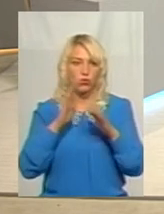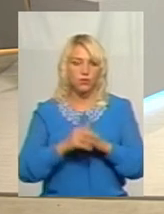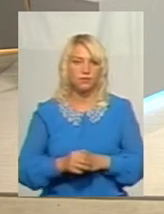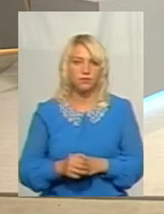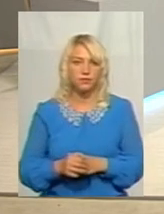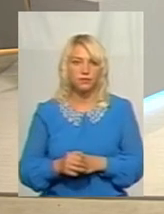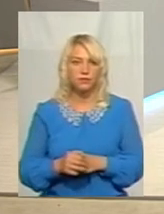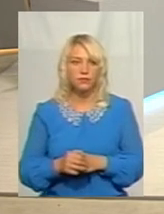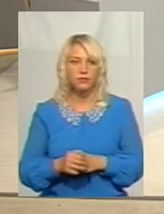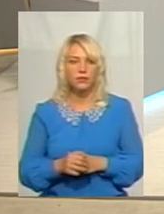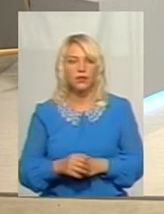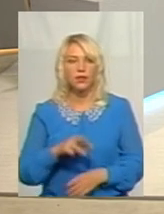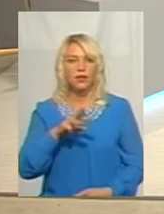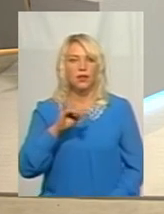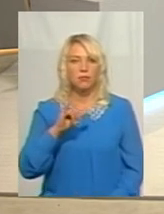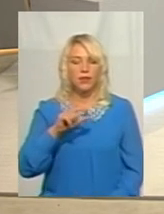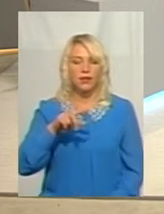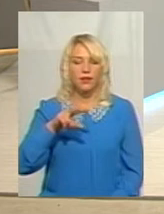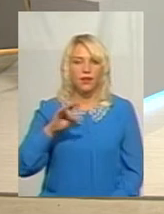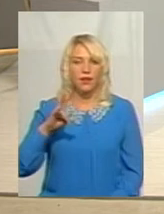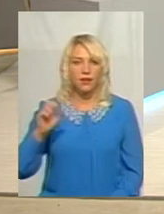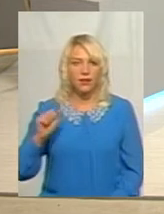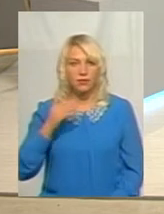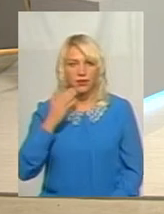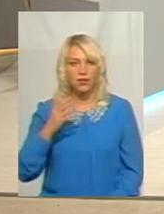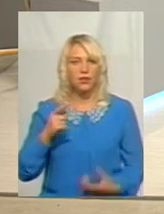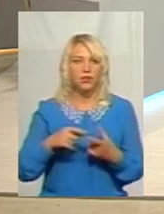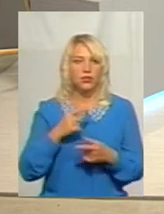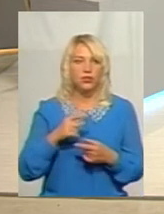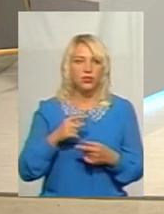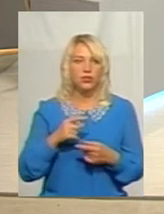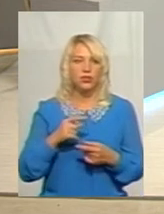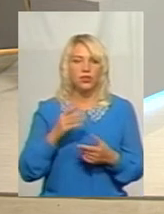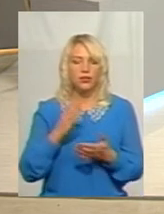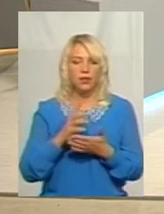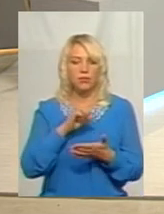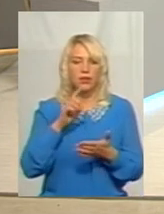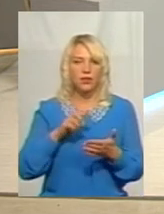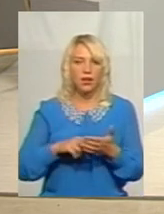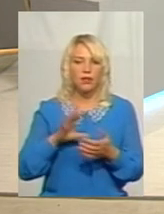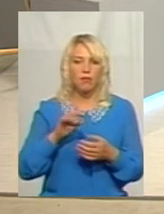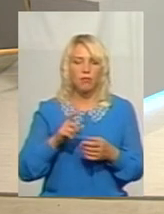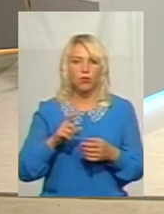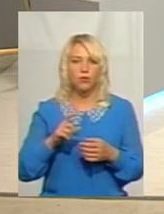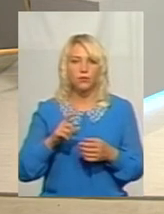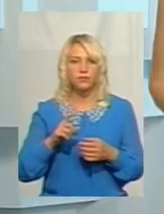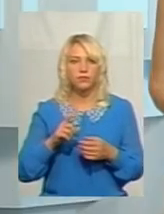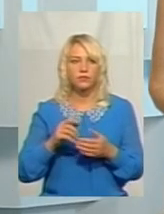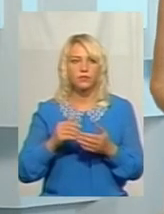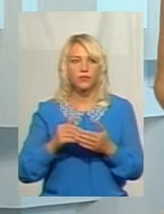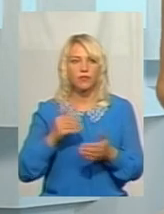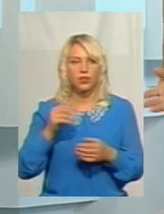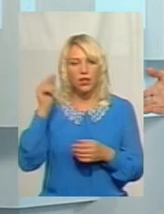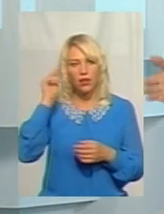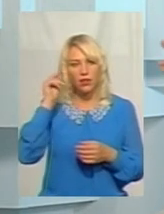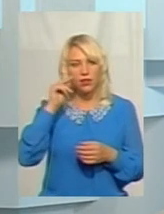Пані Мілєна чи Олена Дмитрівна ставить питання про кругову поруку від навчання у медичному виші до